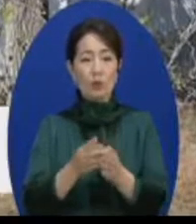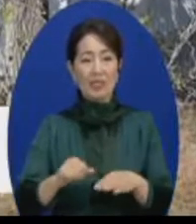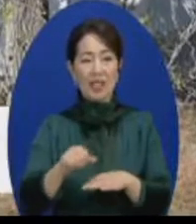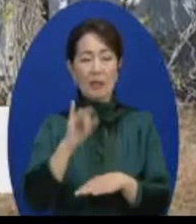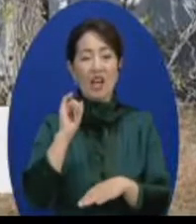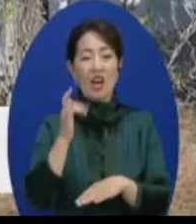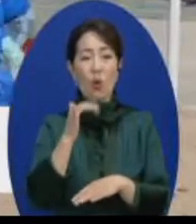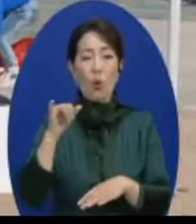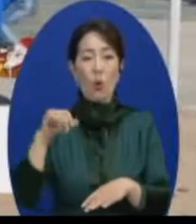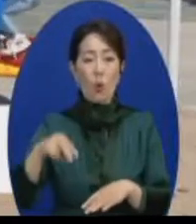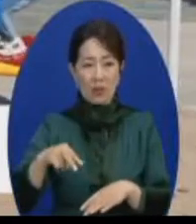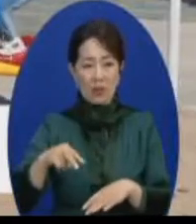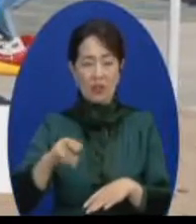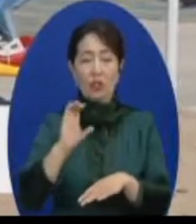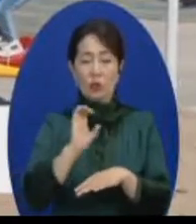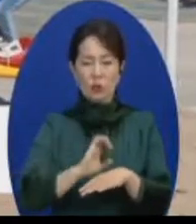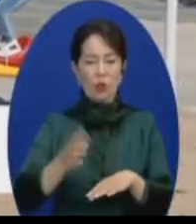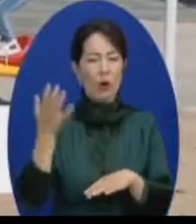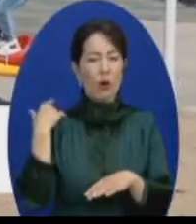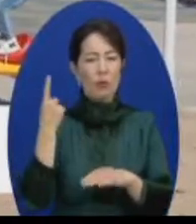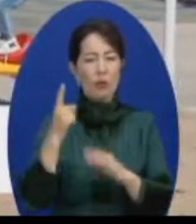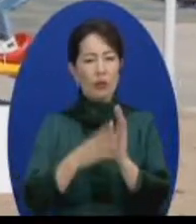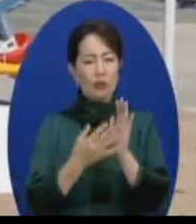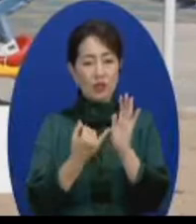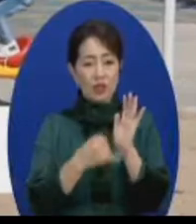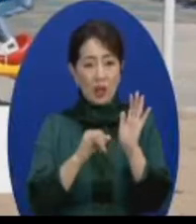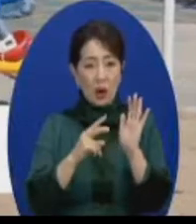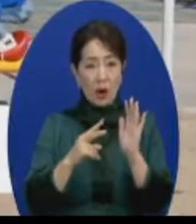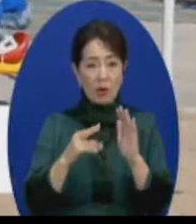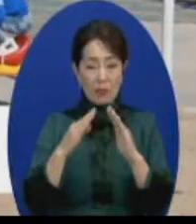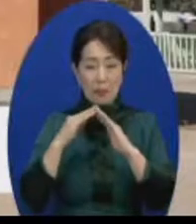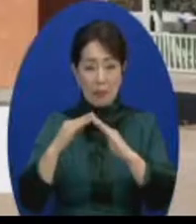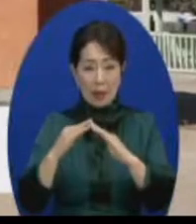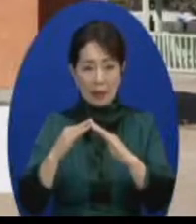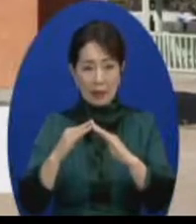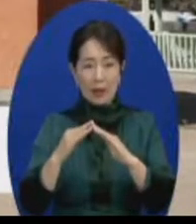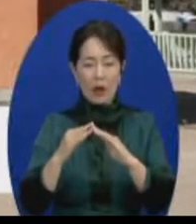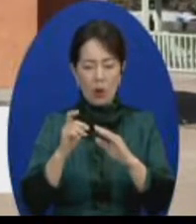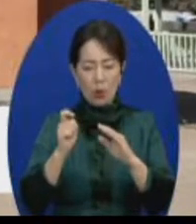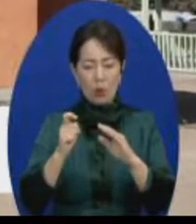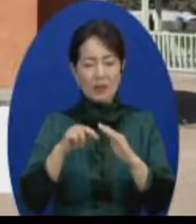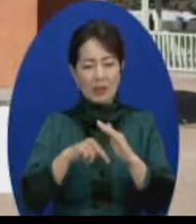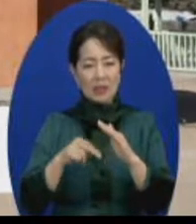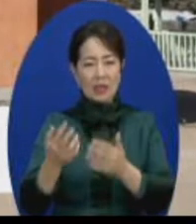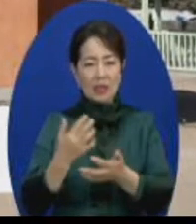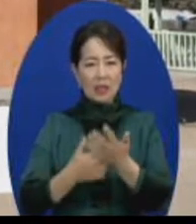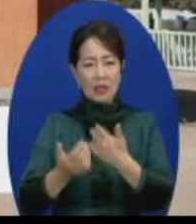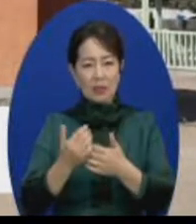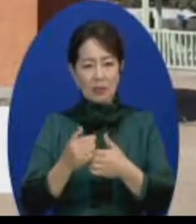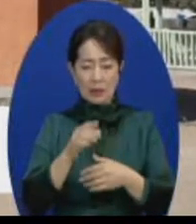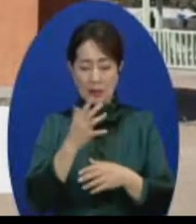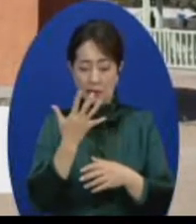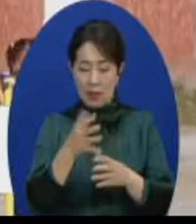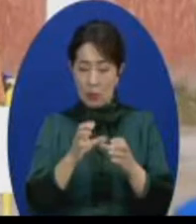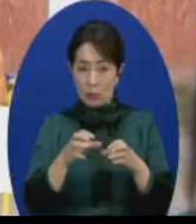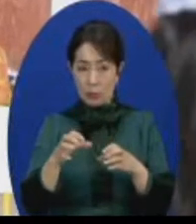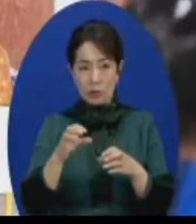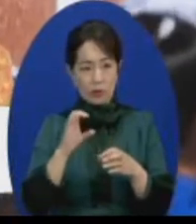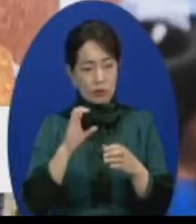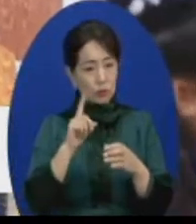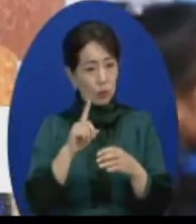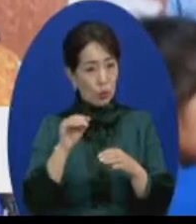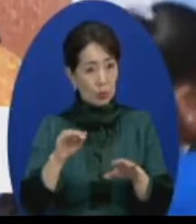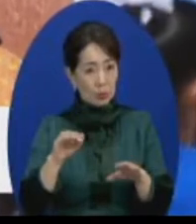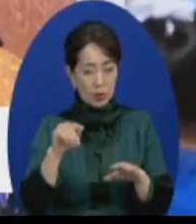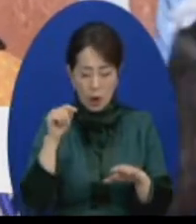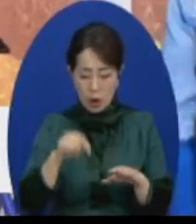Хөвсгөл аймгийн их хөл сумын хүүхдүүд өмнө нь 1960-аад онд ажилд орсон барилгад цэцэрлэгт хамрагддаг байсан. 5 бүлгээр 100 орчим хүүхэд сургуулийн өмнөх боловсруулалт